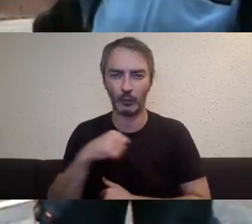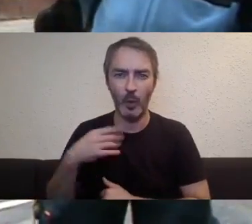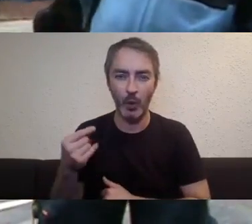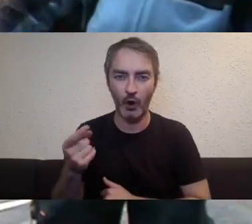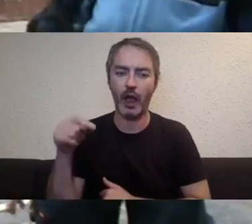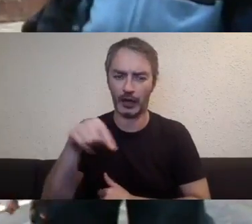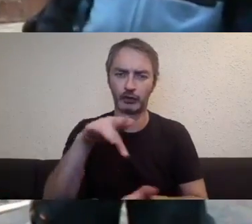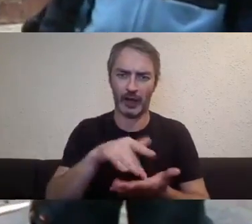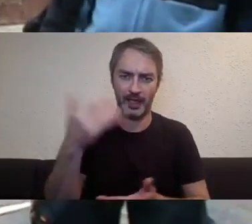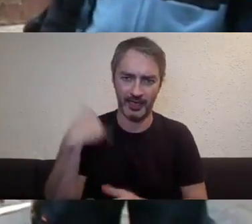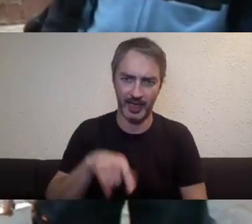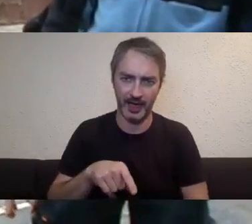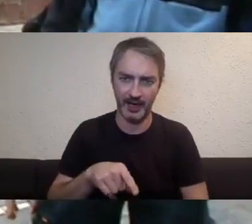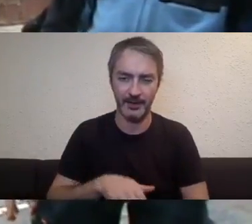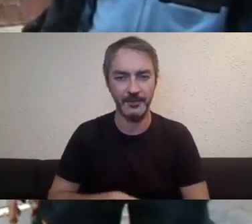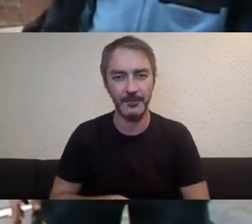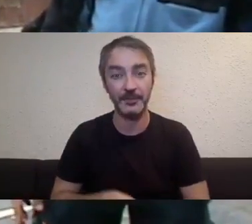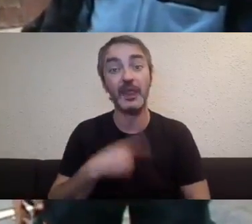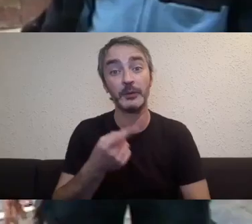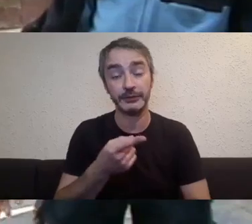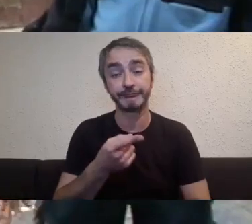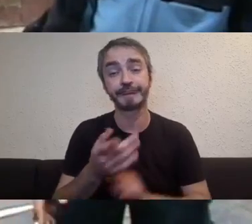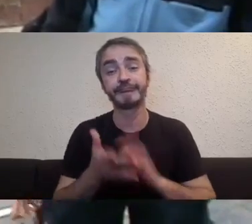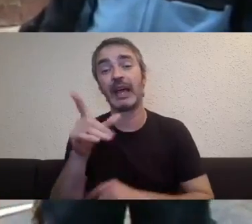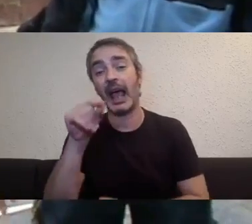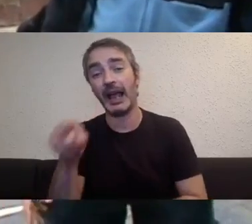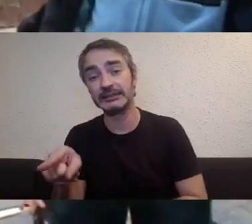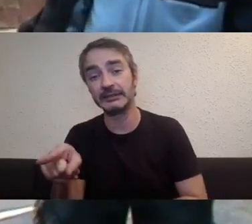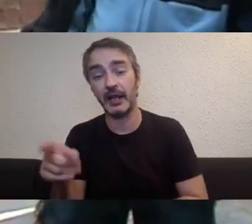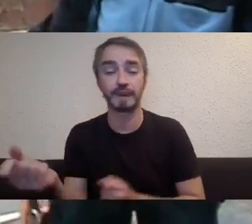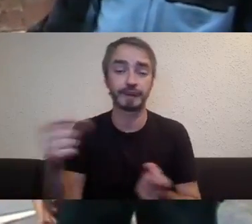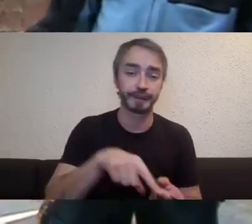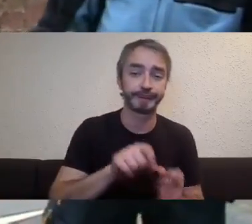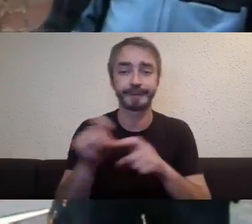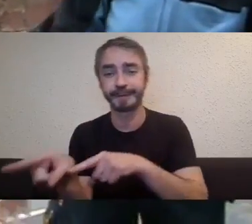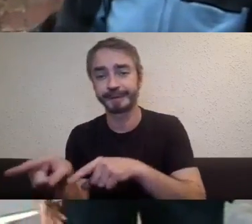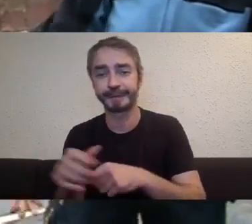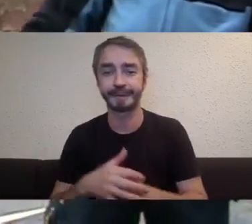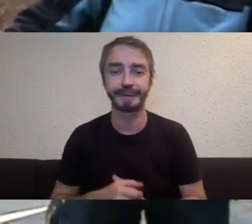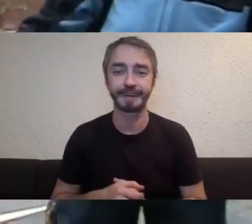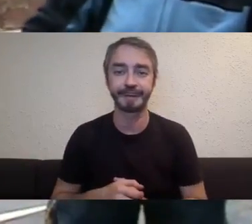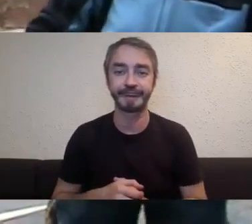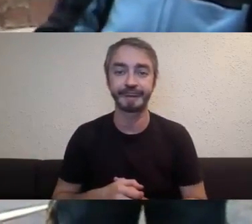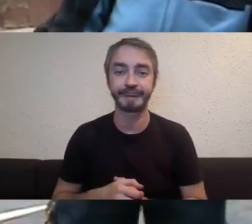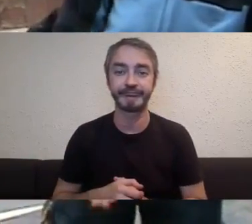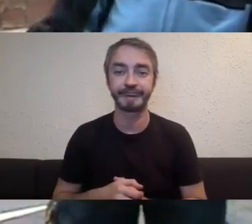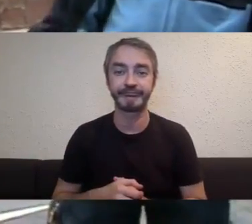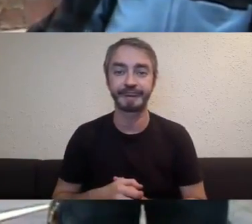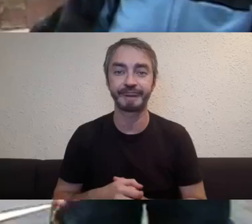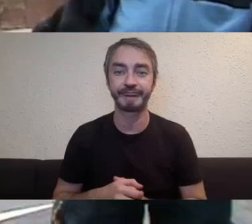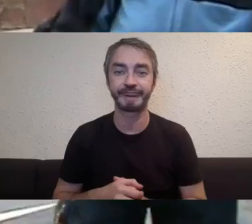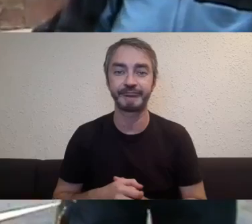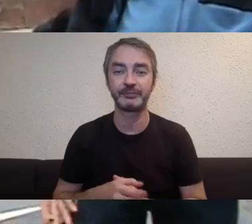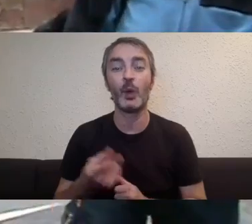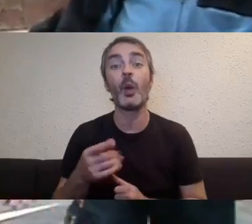que expressen molta gràcia. I... Això eren ocupacions amb una base més